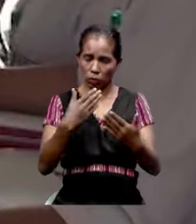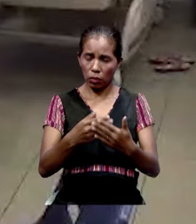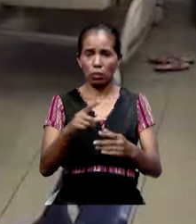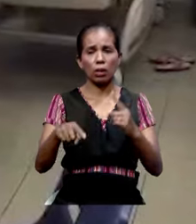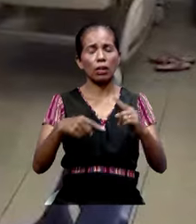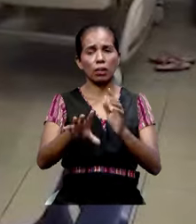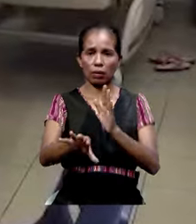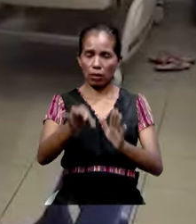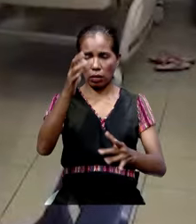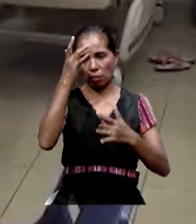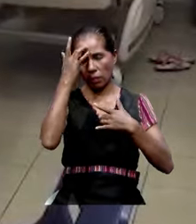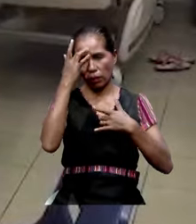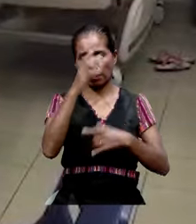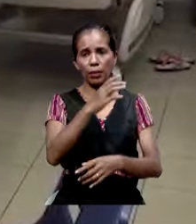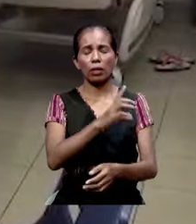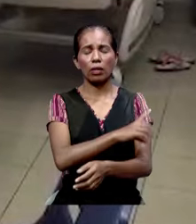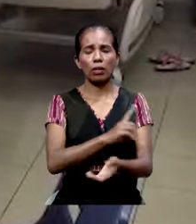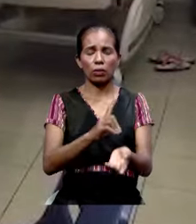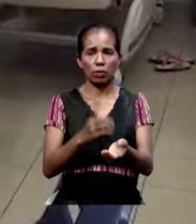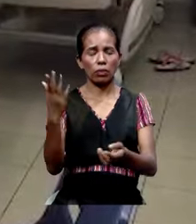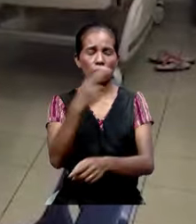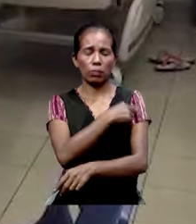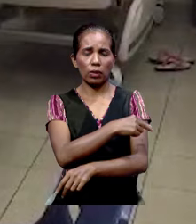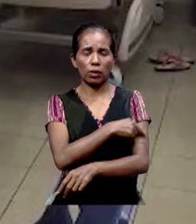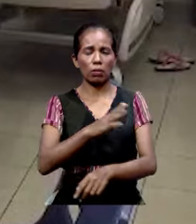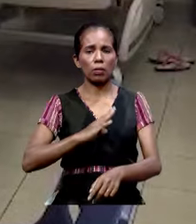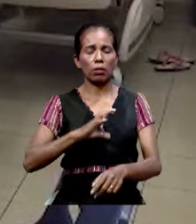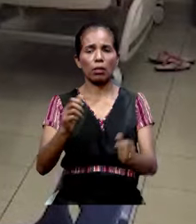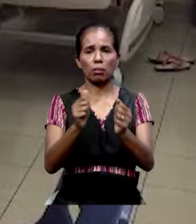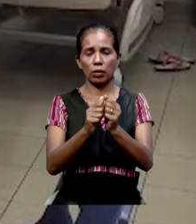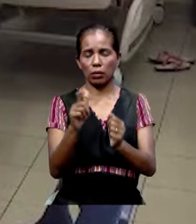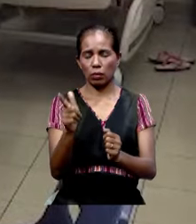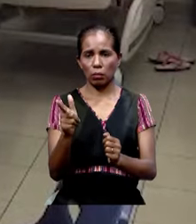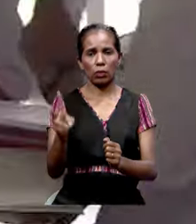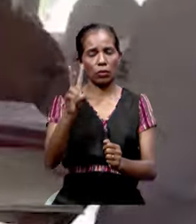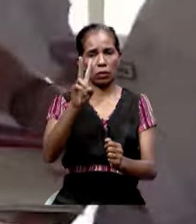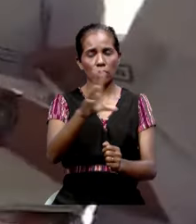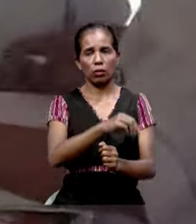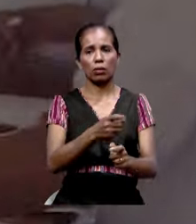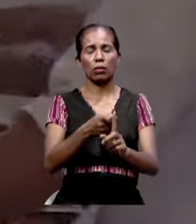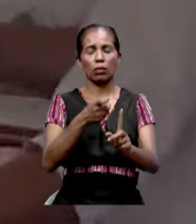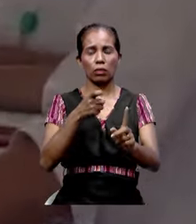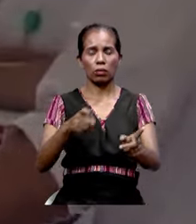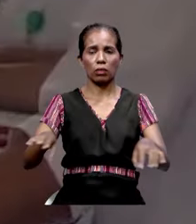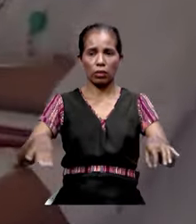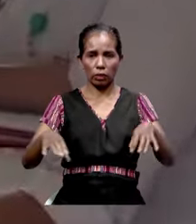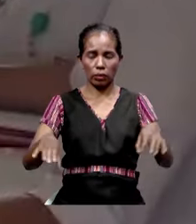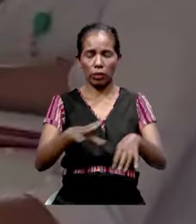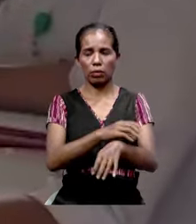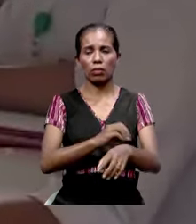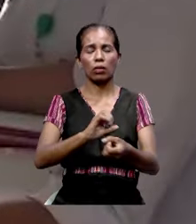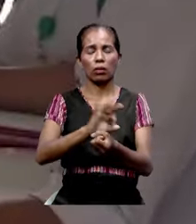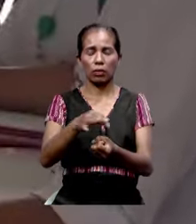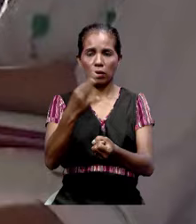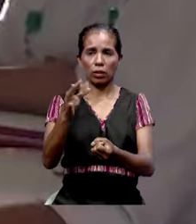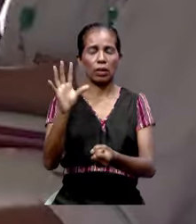ruma. Profesional saudi kontratadu Hospital Baucau hamutuk na ruanulu resin rua kompostu husi servisu ba COVID-19